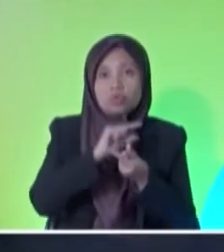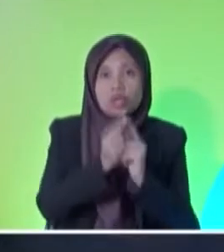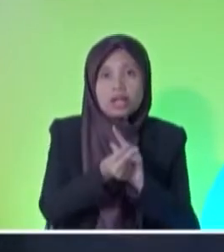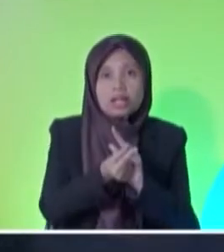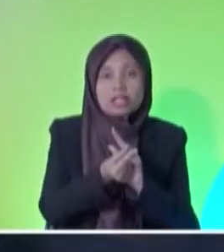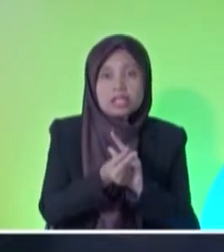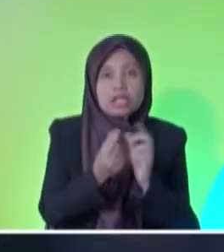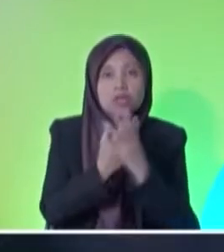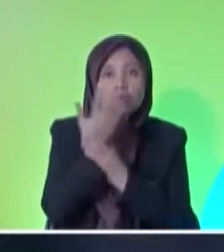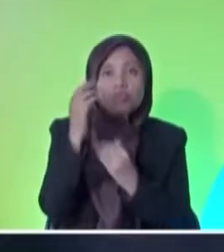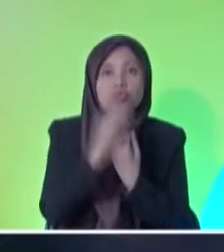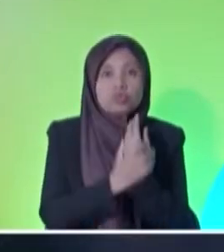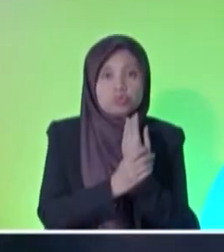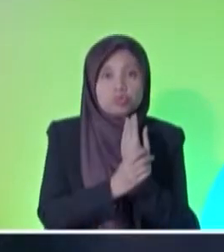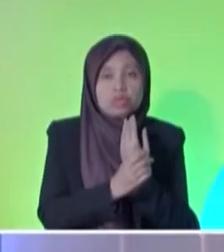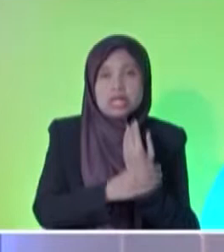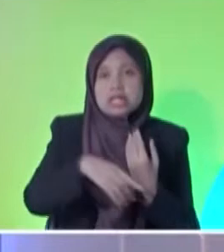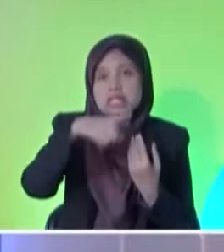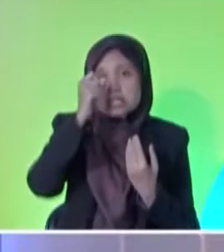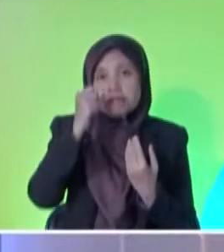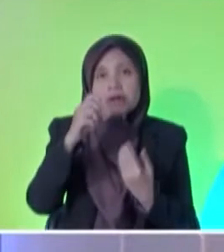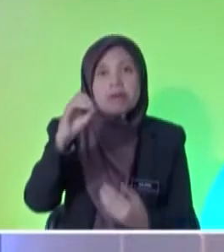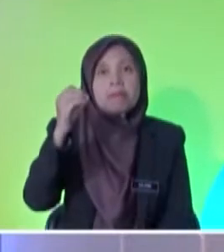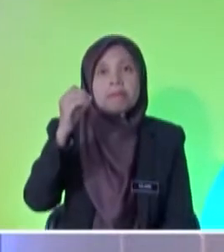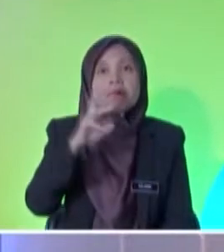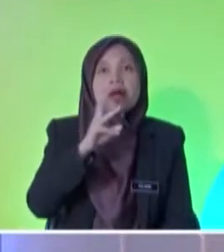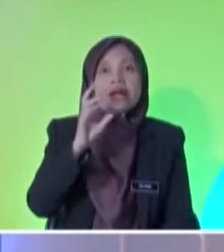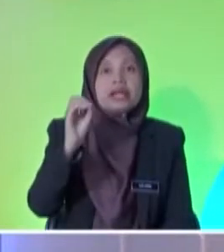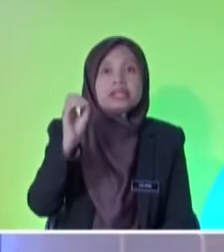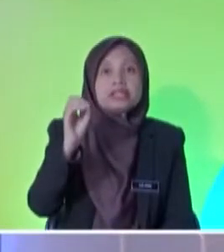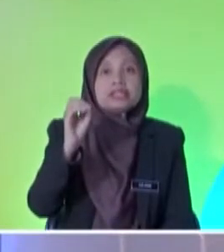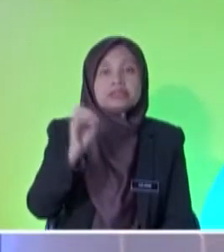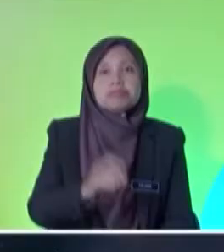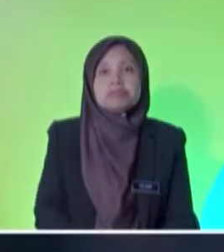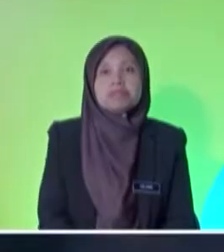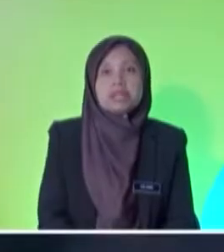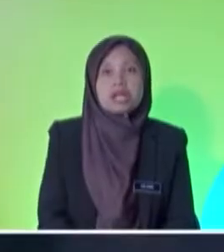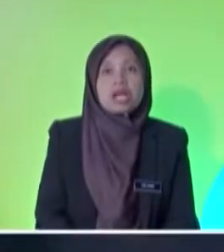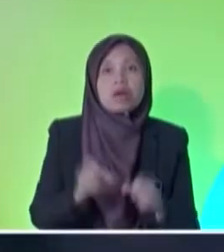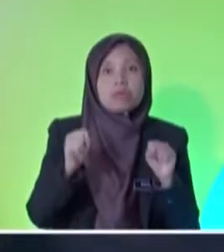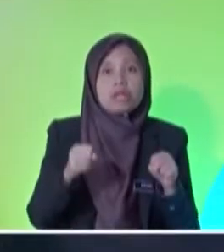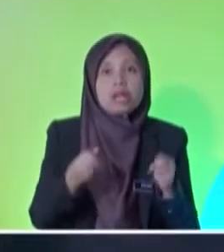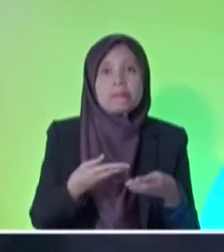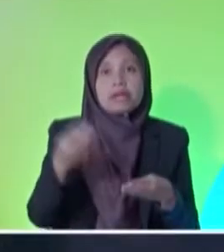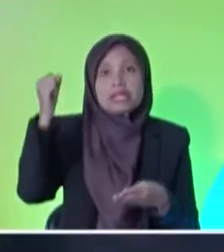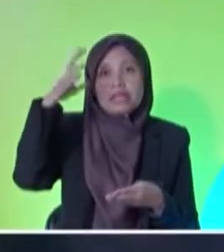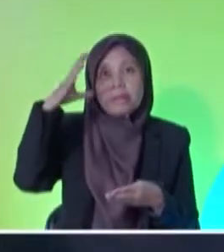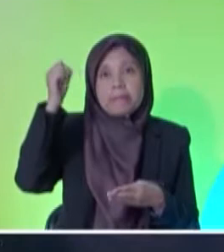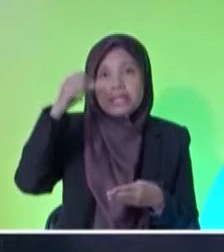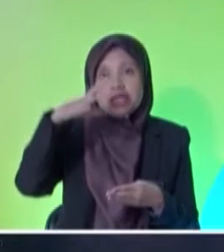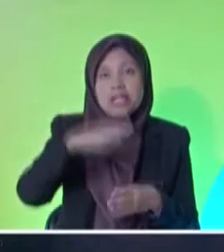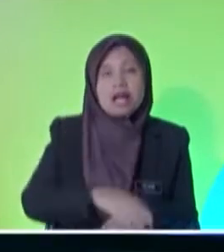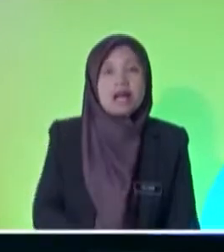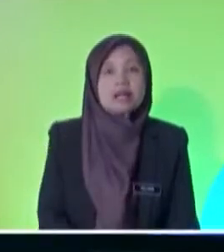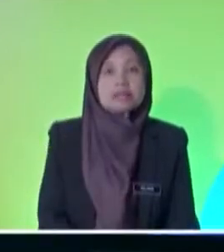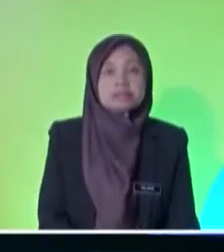wudhu disebabkan tiada air menyembunyikan cara sesuai sesuai sangat